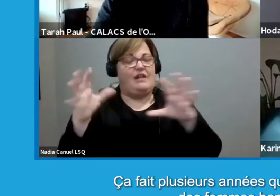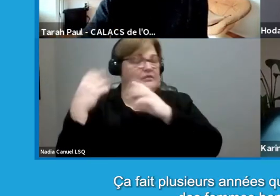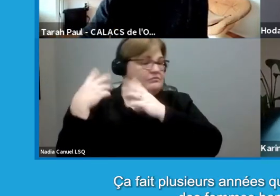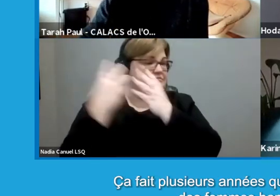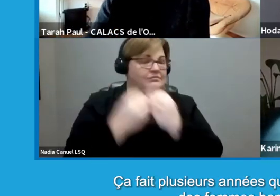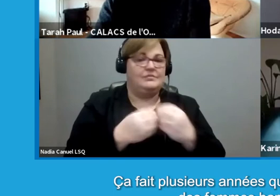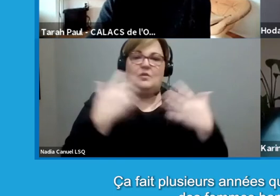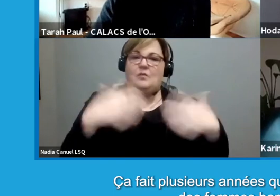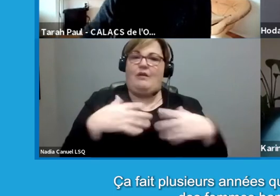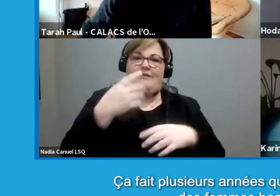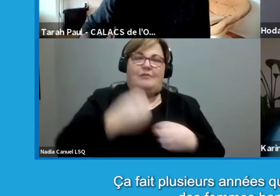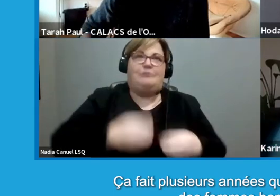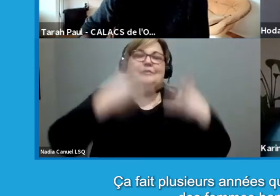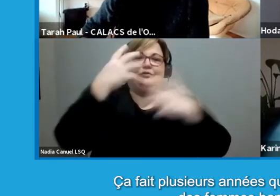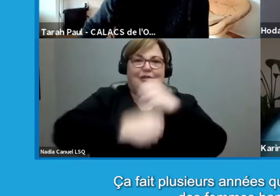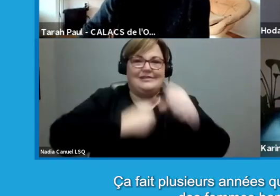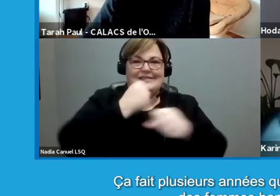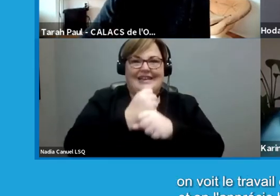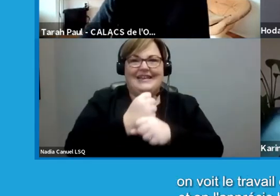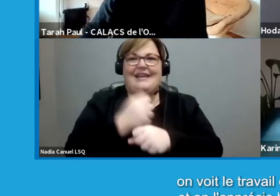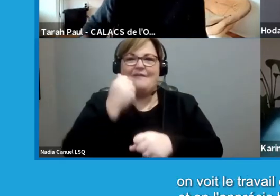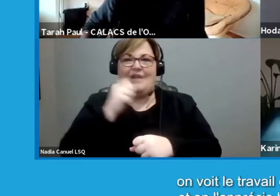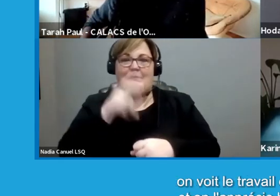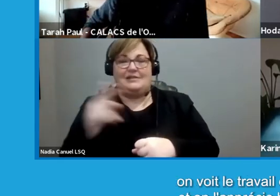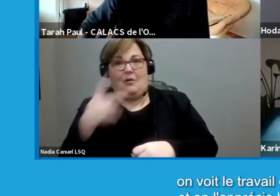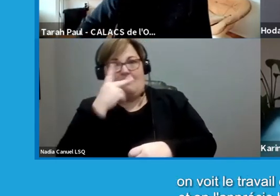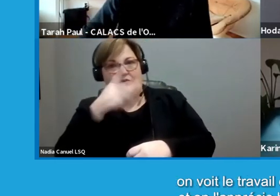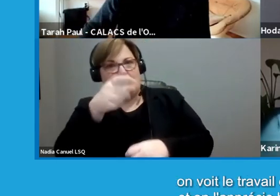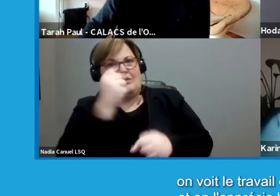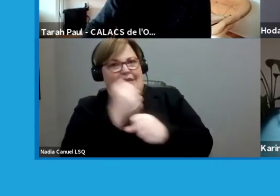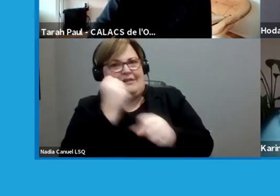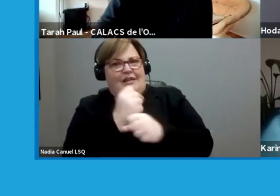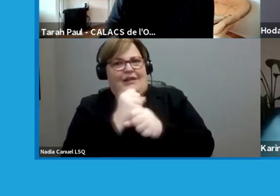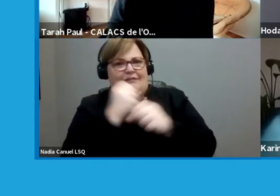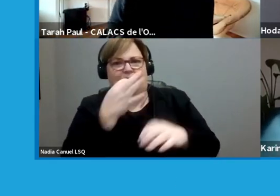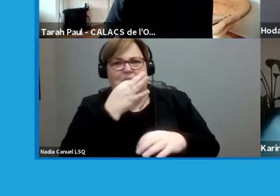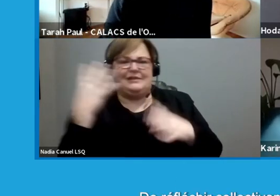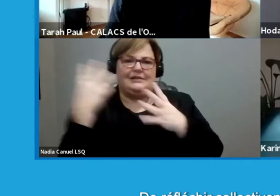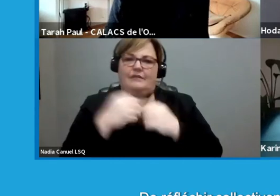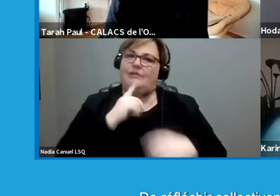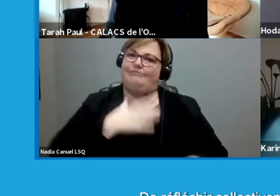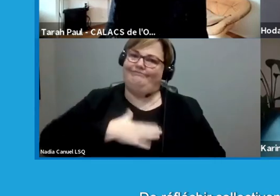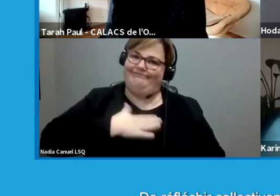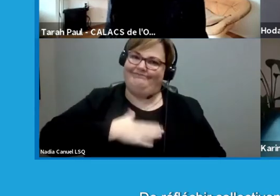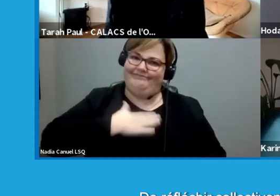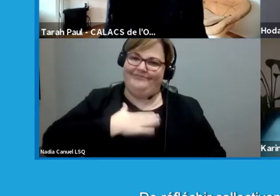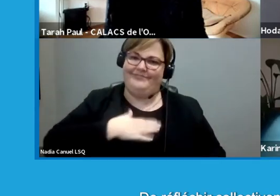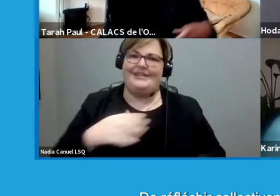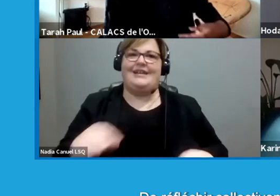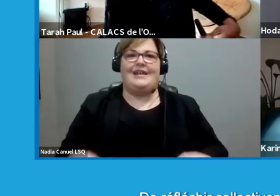Ça fait plusieurs années qu'au réseau Action Femmes Handicapées, on voit le travail que tu fais et qu'on l'apprécie beaucoup. de réfléchir en